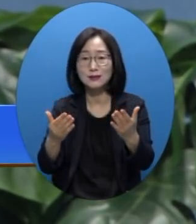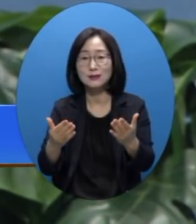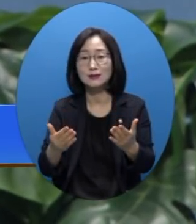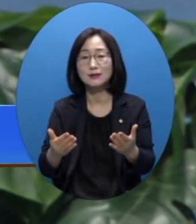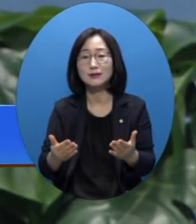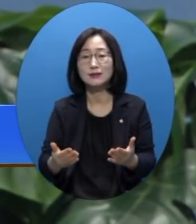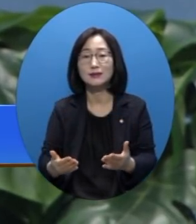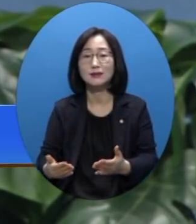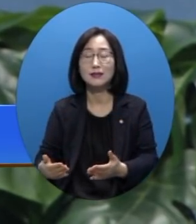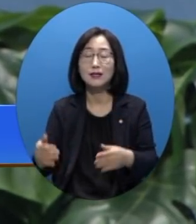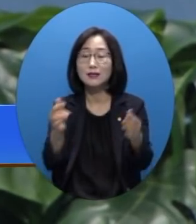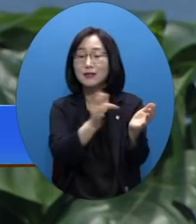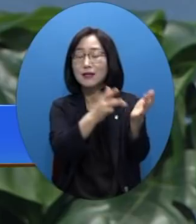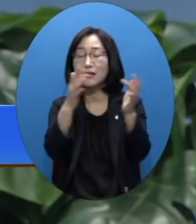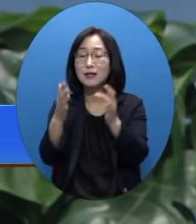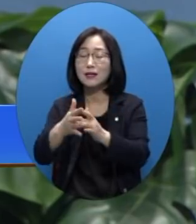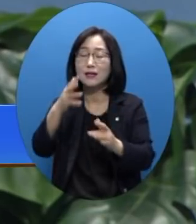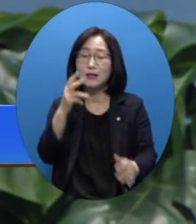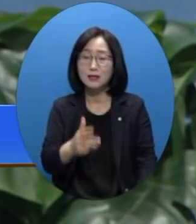씻어주시는